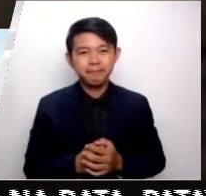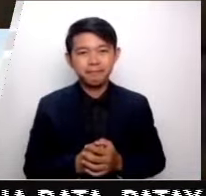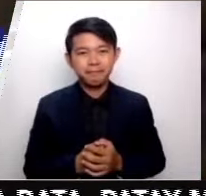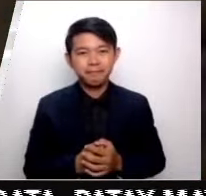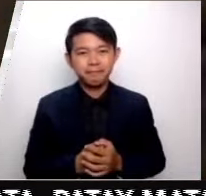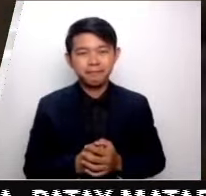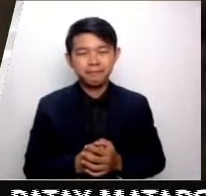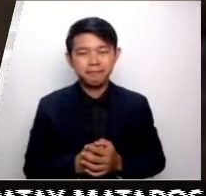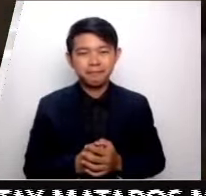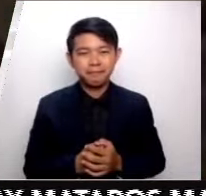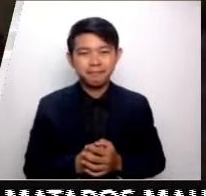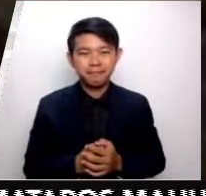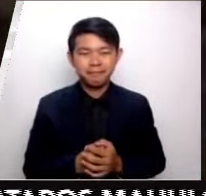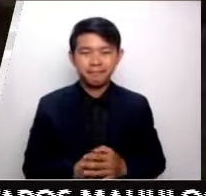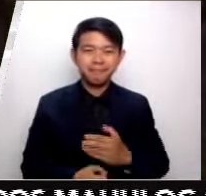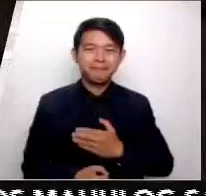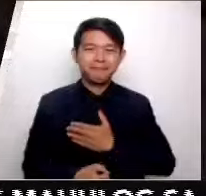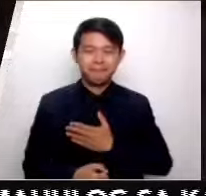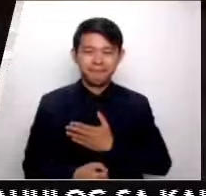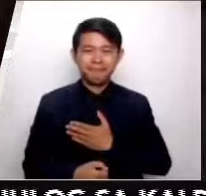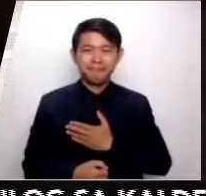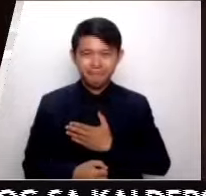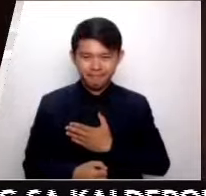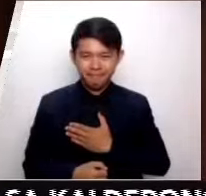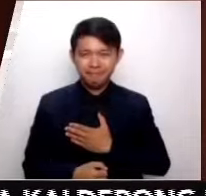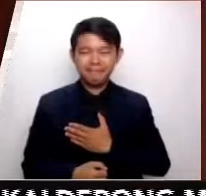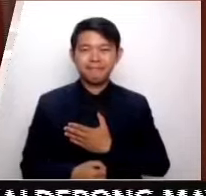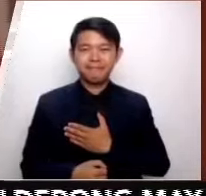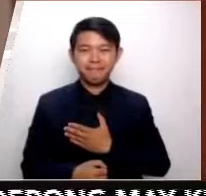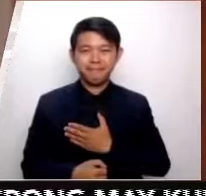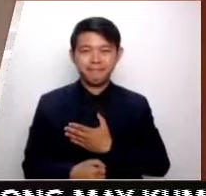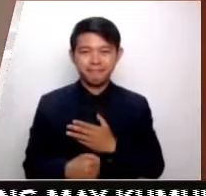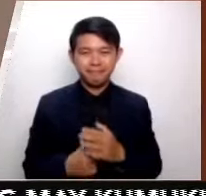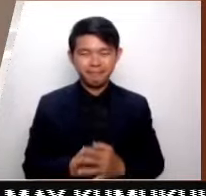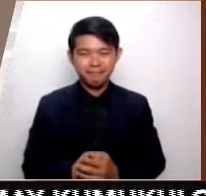Jonathan Andal, nagbabalita para sa GMA Integrated News.